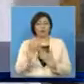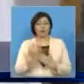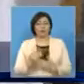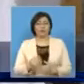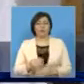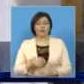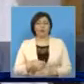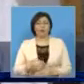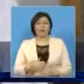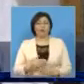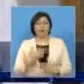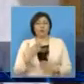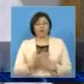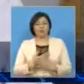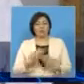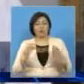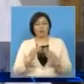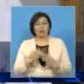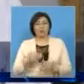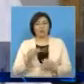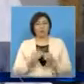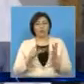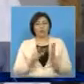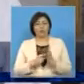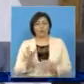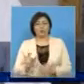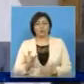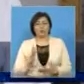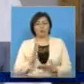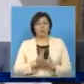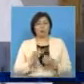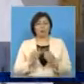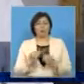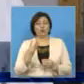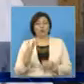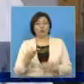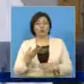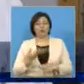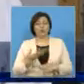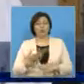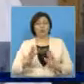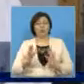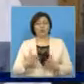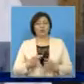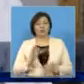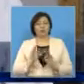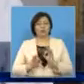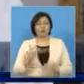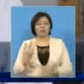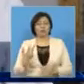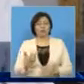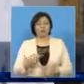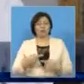Жансақтау бөлімінде бүгінгі күнде 17 науқас жатыр, оның 14-інің жағдайы әлі қауіпті, үшеуі